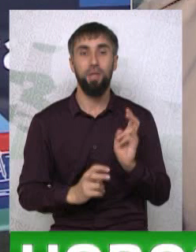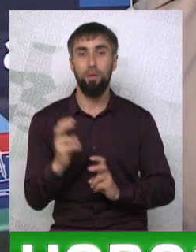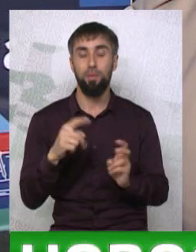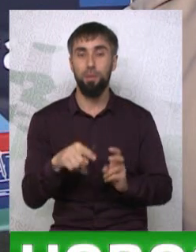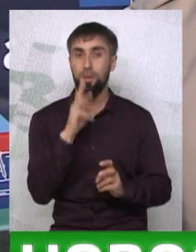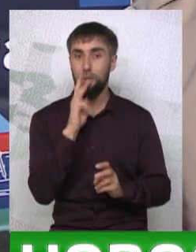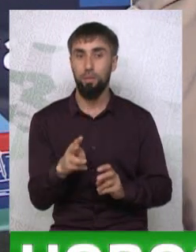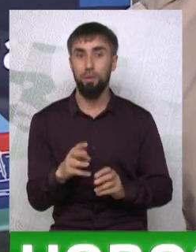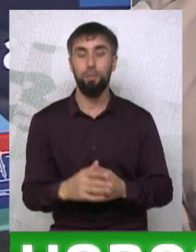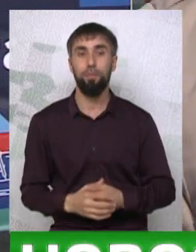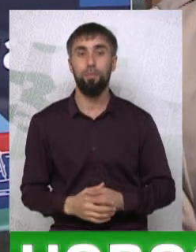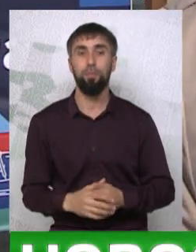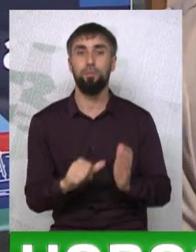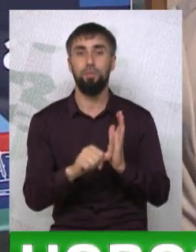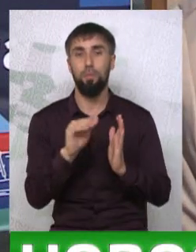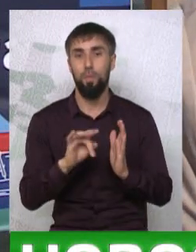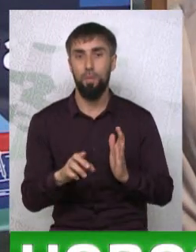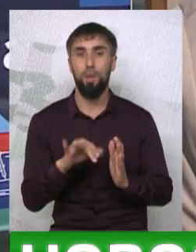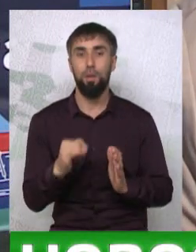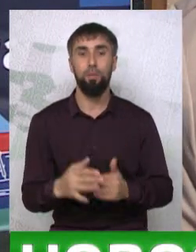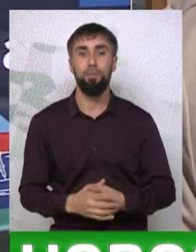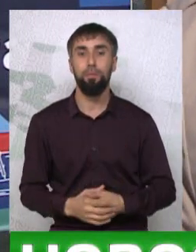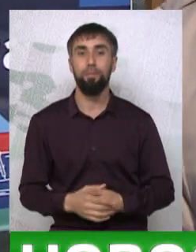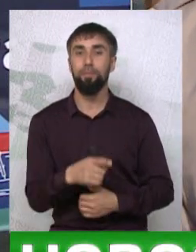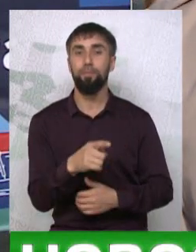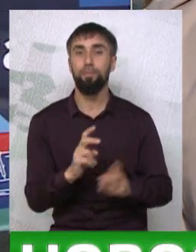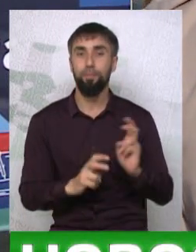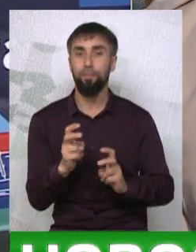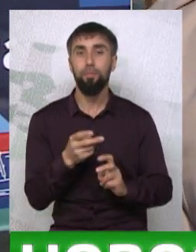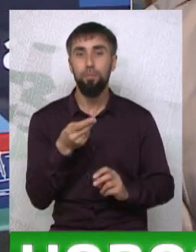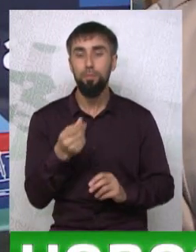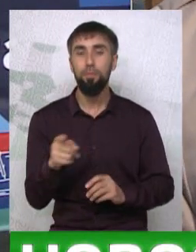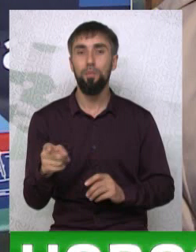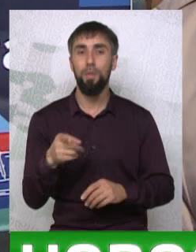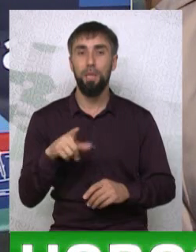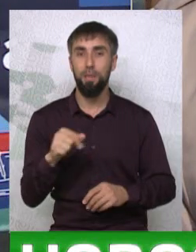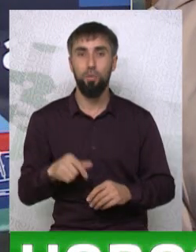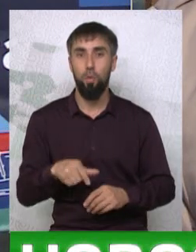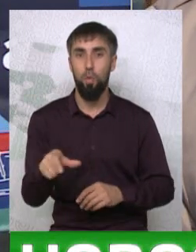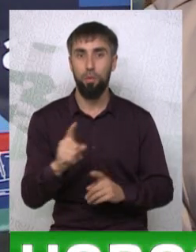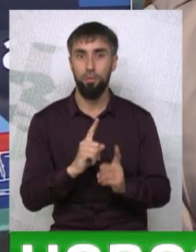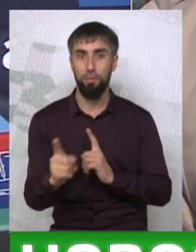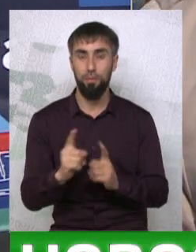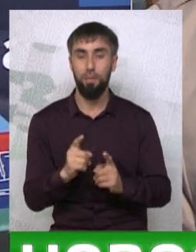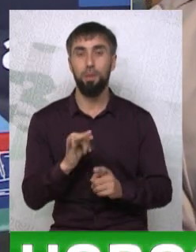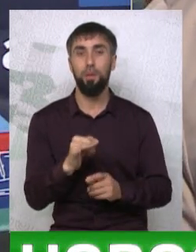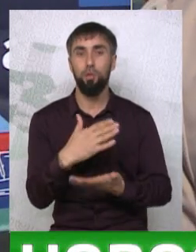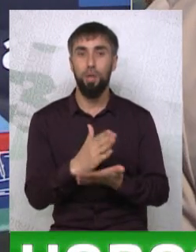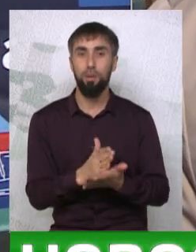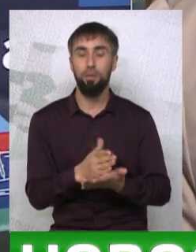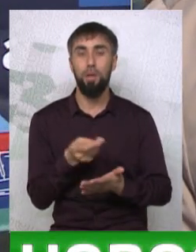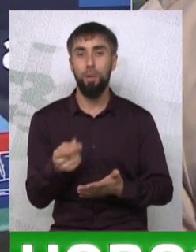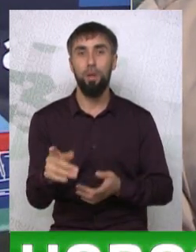плата от 60 тысяч рублей. Кроме этого, предприятие оплачивает проезд туда, частично оплачивает проживание,